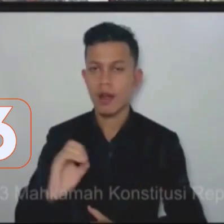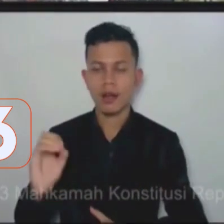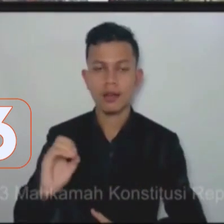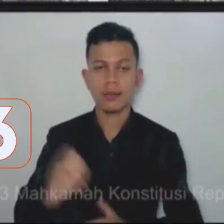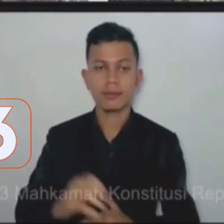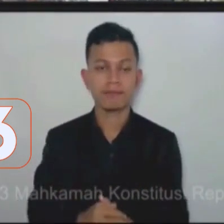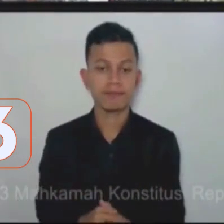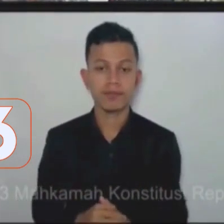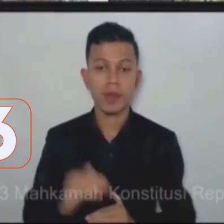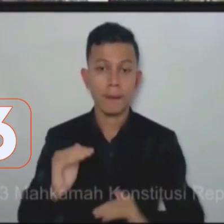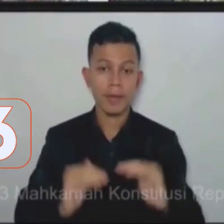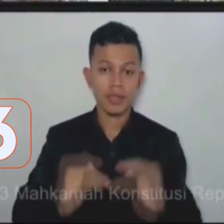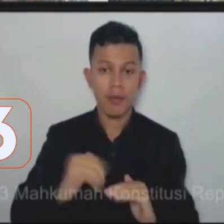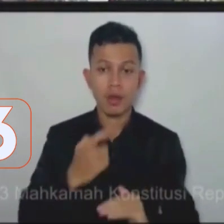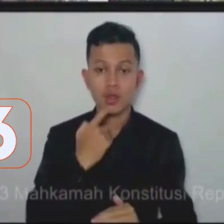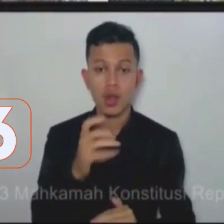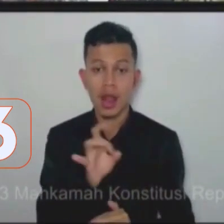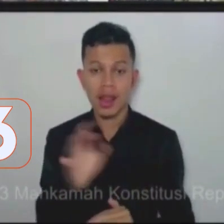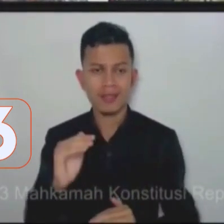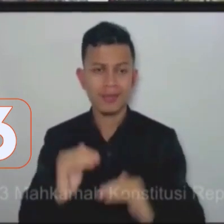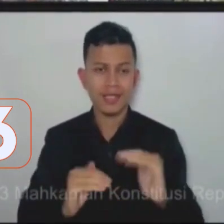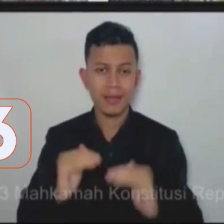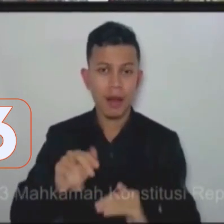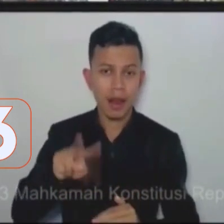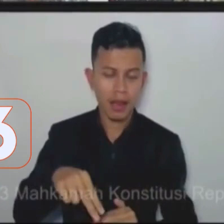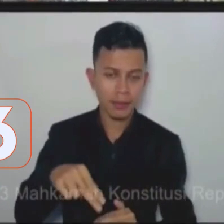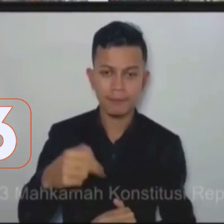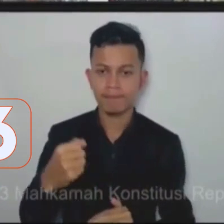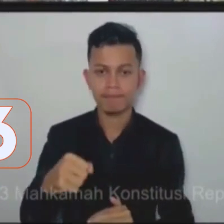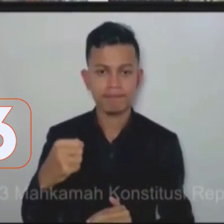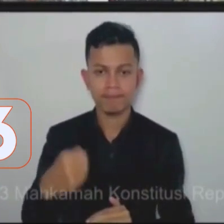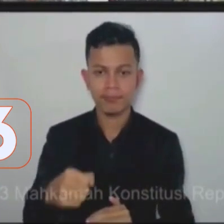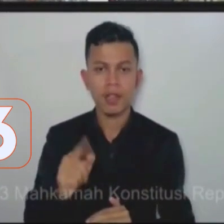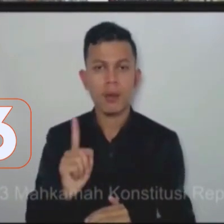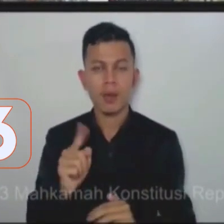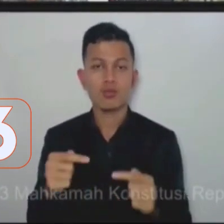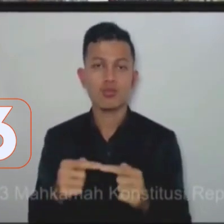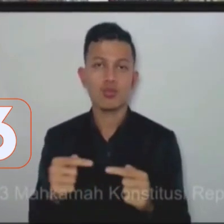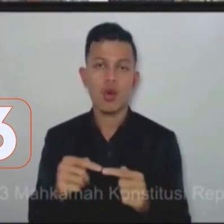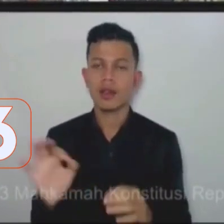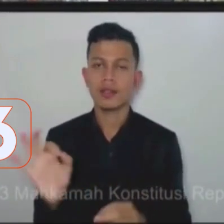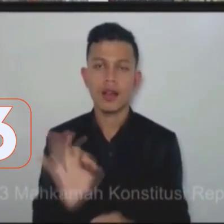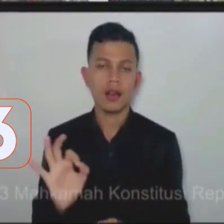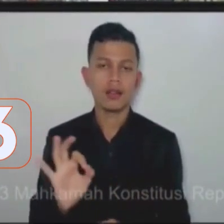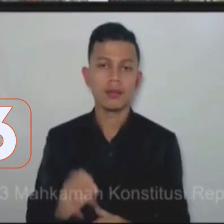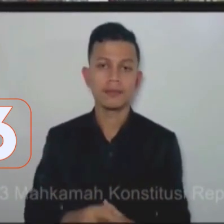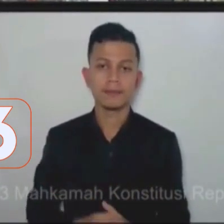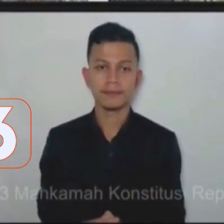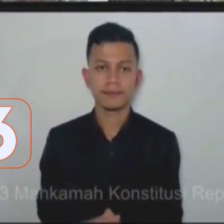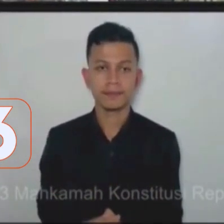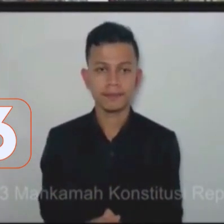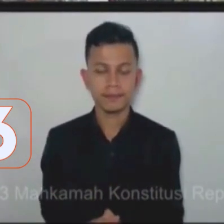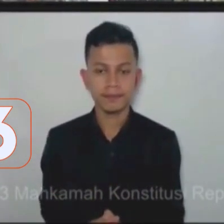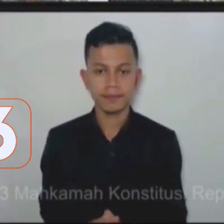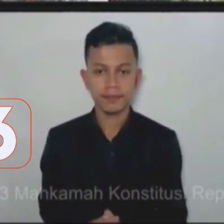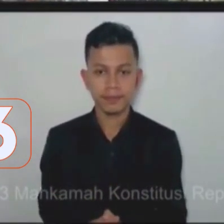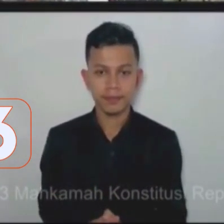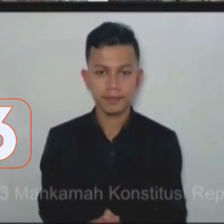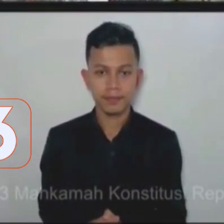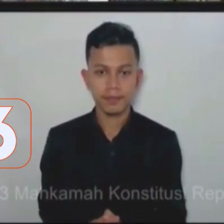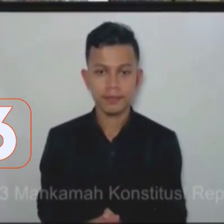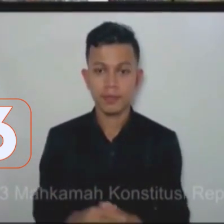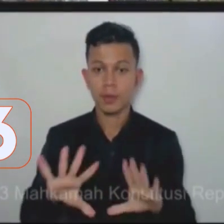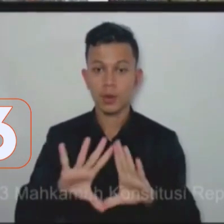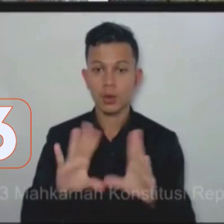bahwa terhadap hal-hal lain tidak dipertimbangkan lebih lanjut karena dinilai tidak ada relevansinya.